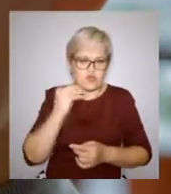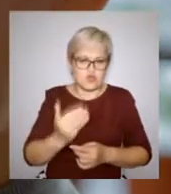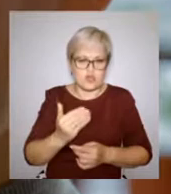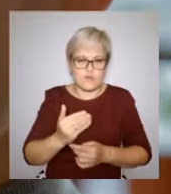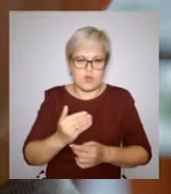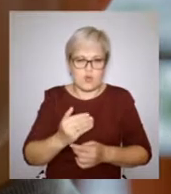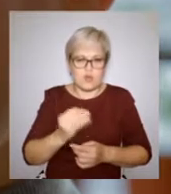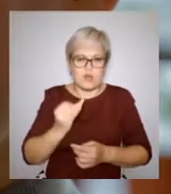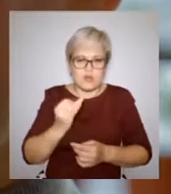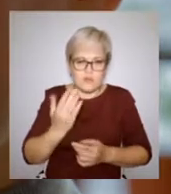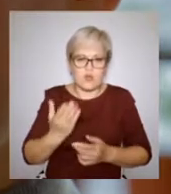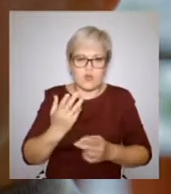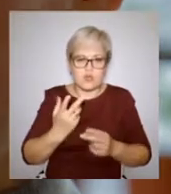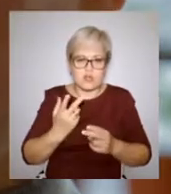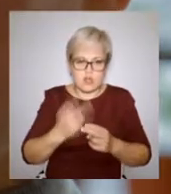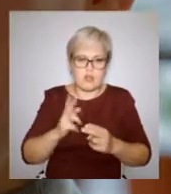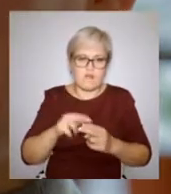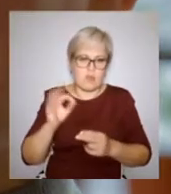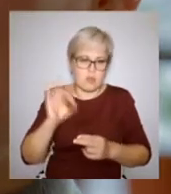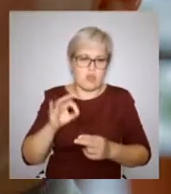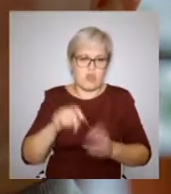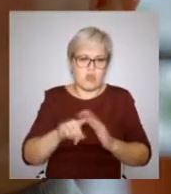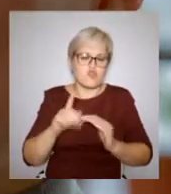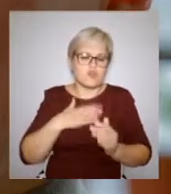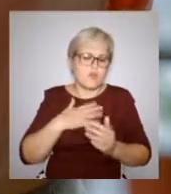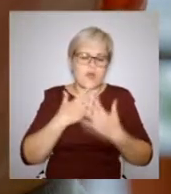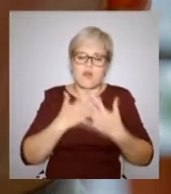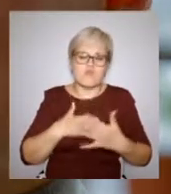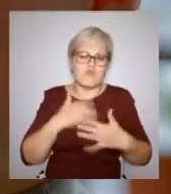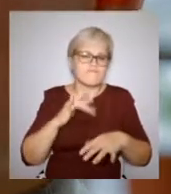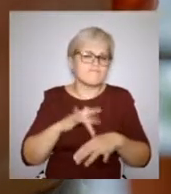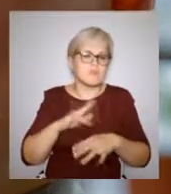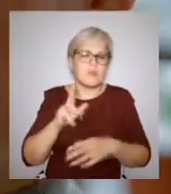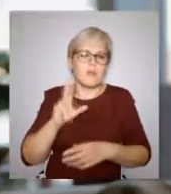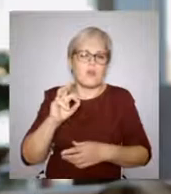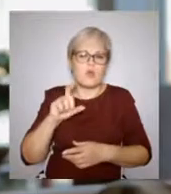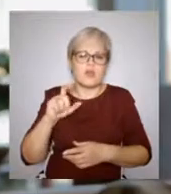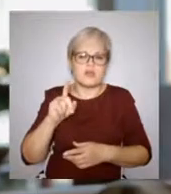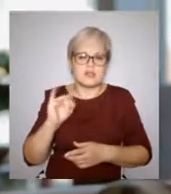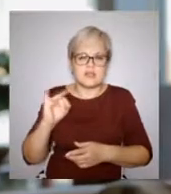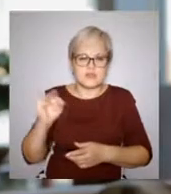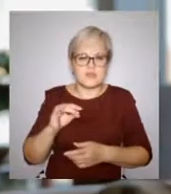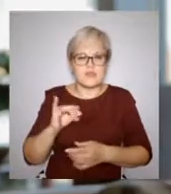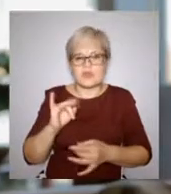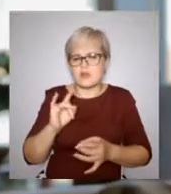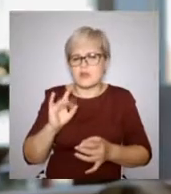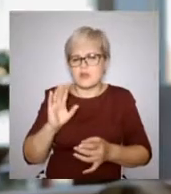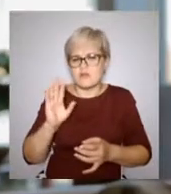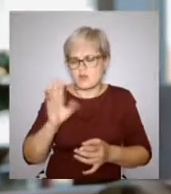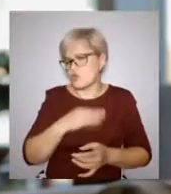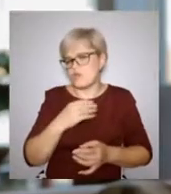домой обязательно dota стихотворения и выучил и вот с этого момента началось мое